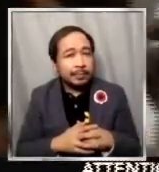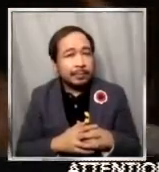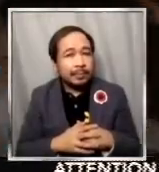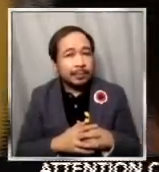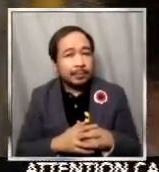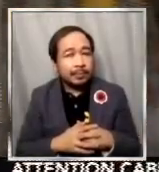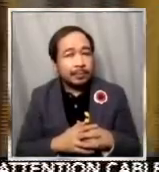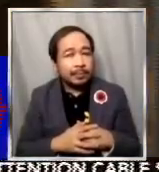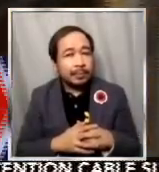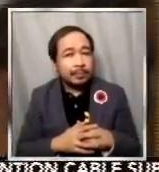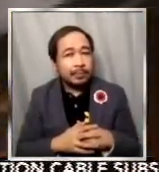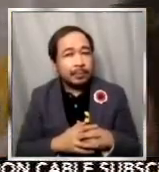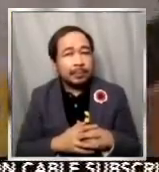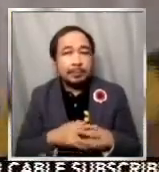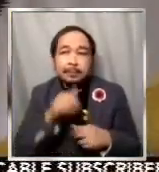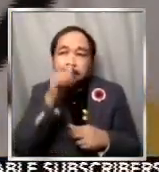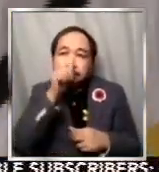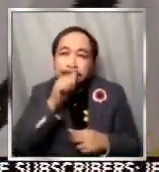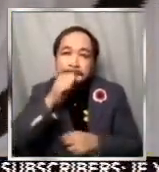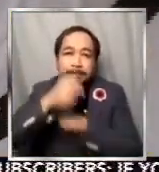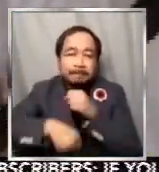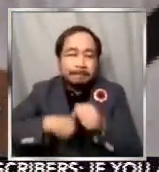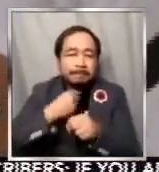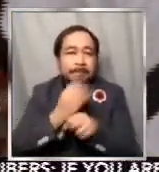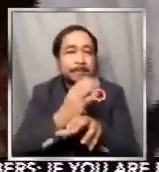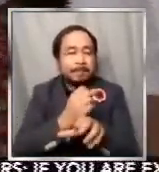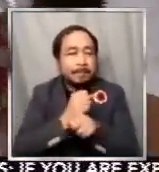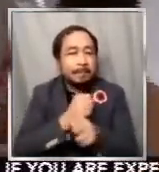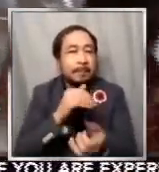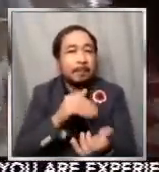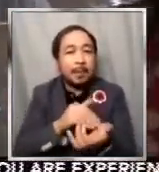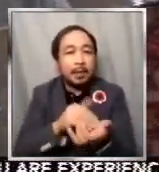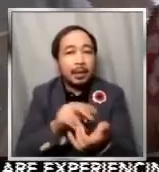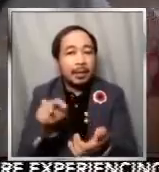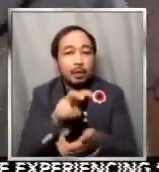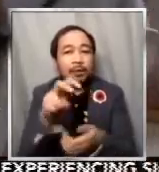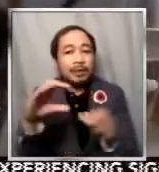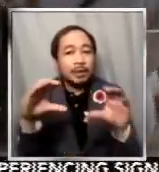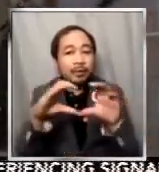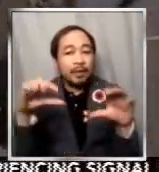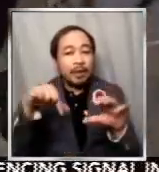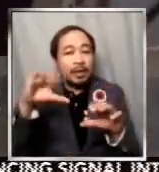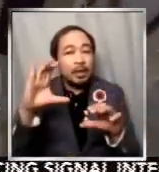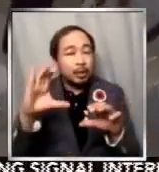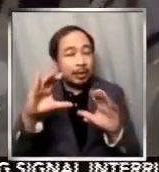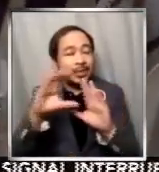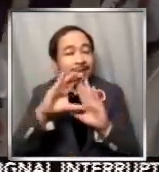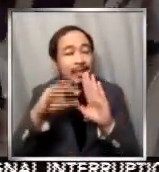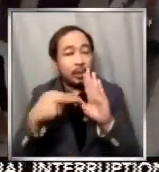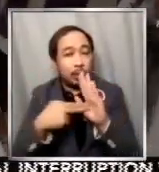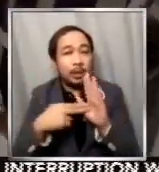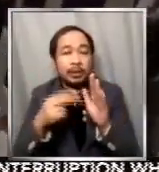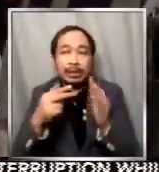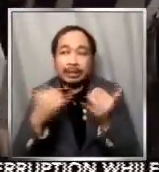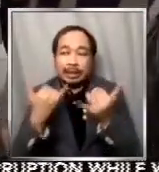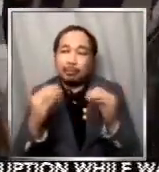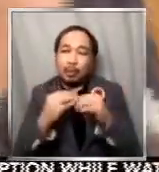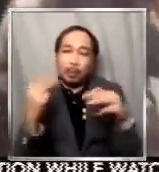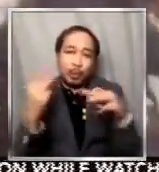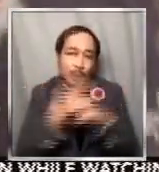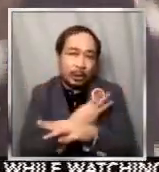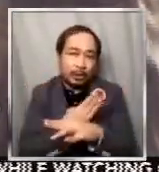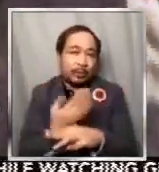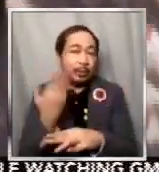Kung kalbayo na dati ang makakuha ng medical and travel certificate sa Quezon City Hall, lalo na ngayon. Mula sa nasa 700 kada